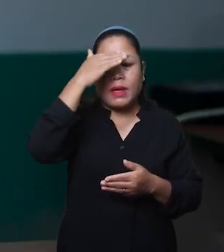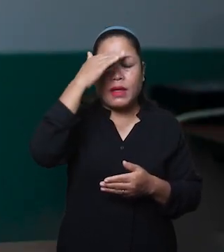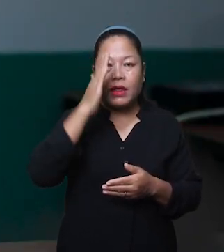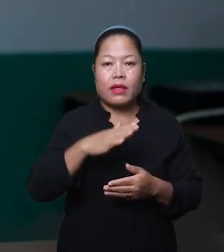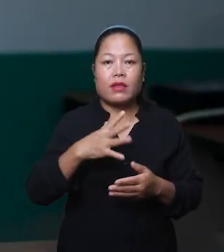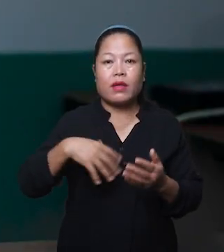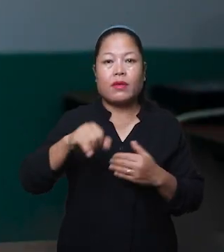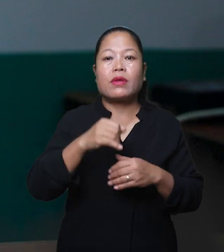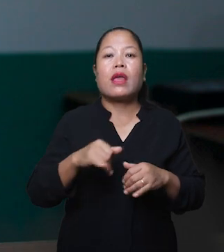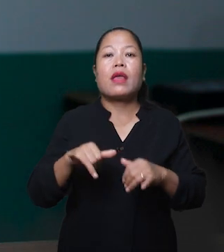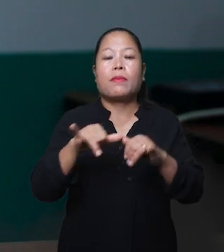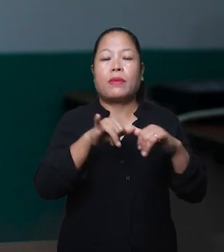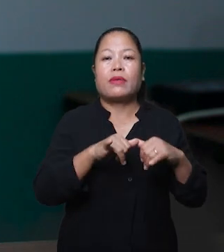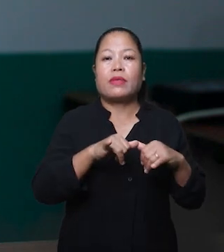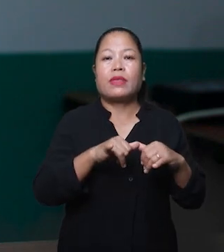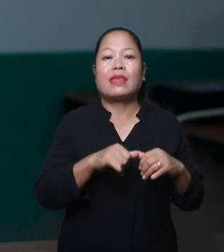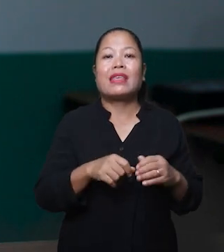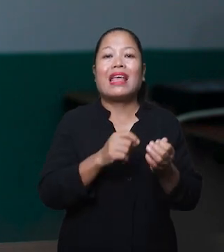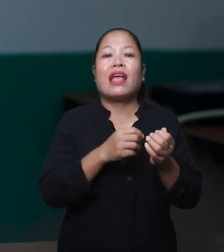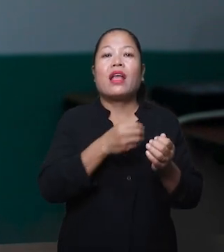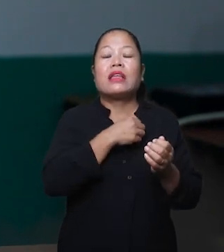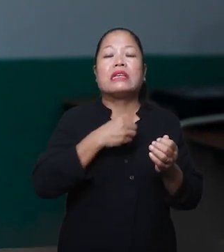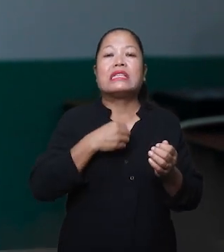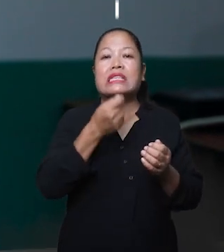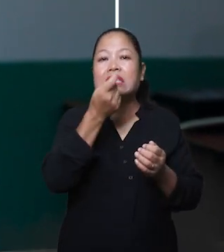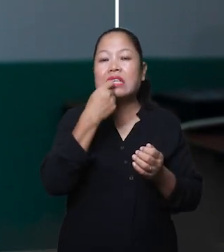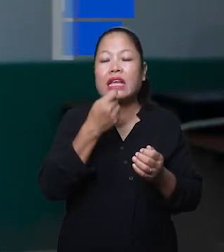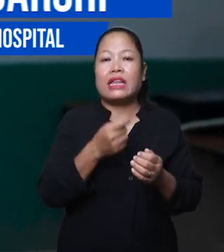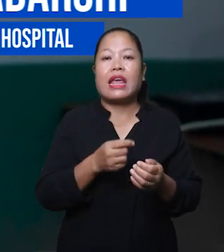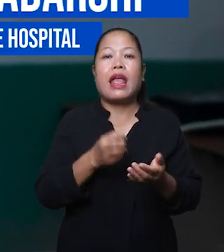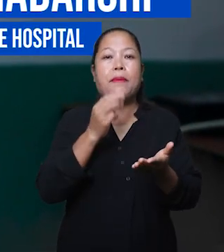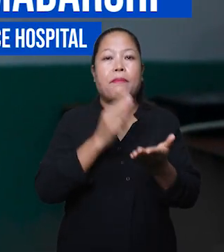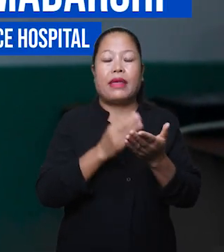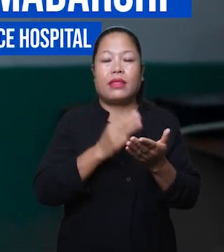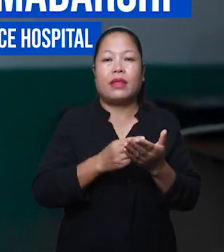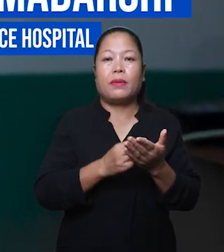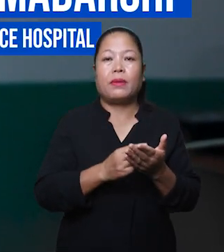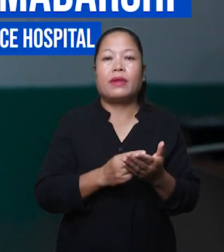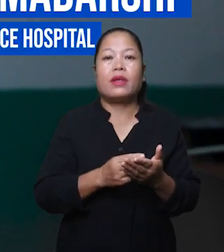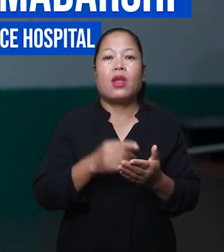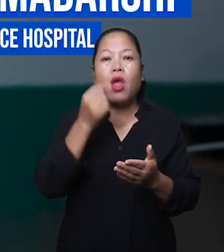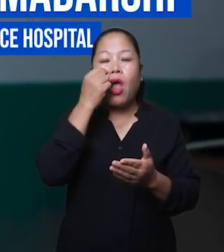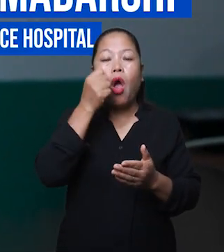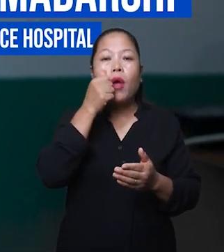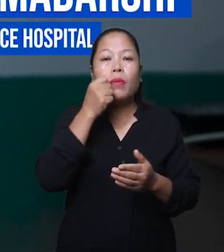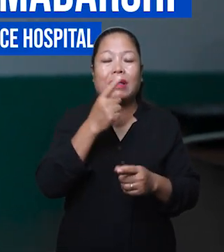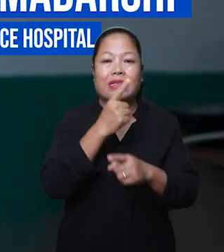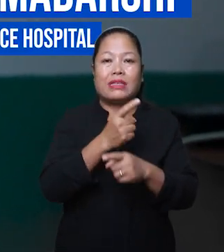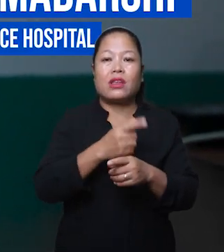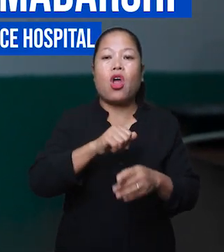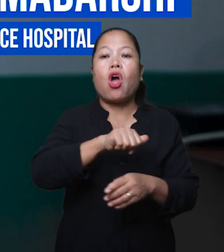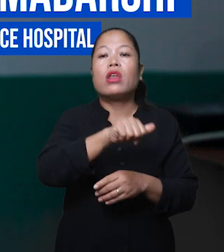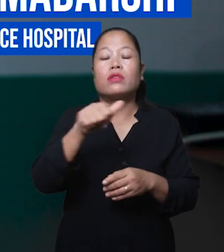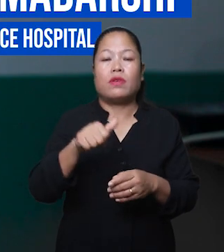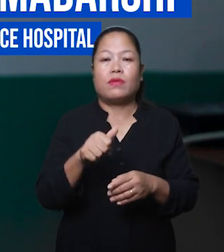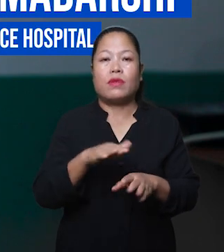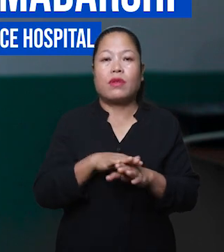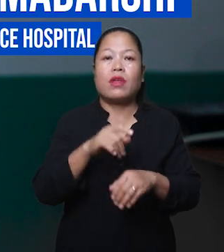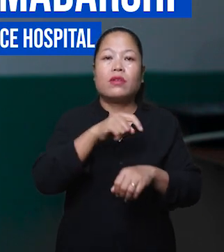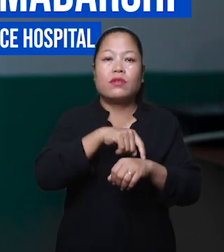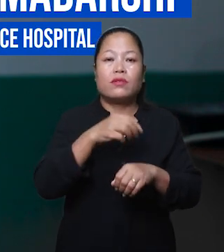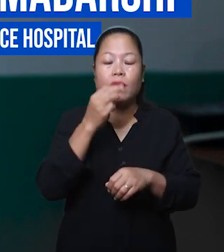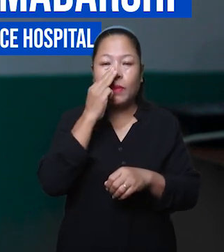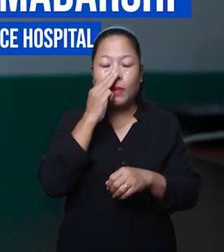समस्याको ओभरअल व्यवस्थापनको लागि चाहिँ चिकित्सकले मात्रै होइन कि यसमा अभिभावक शिक्षक र अन्य जनसमुदायले चाहिँ